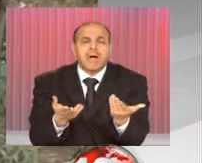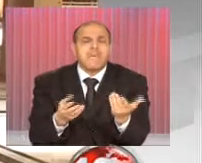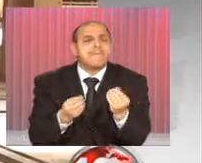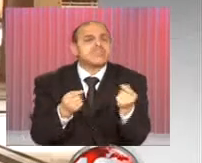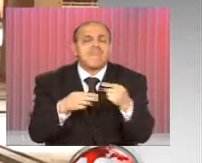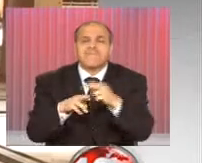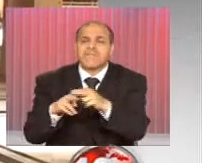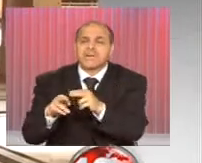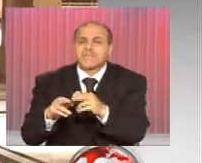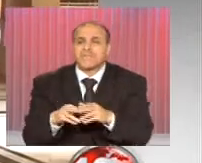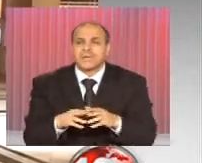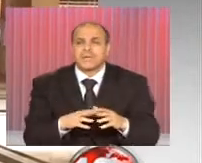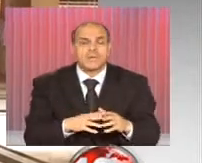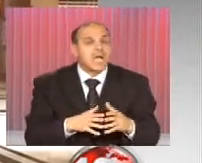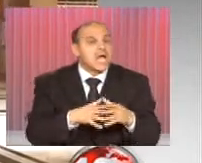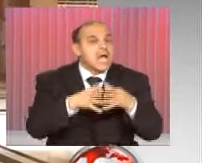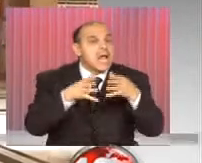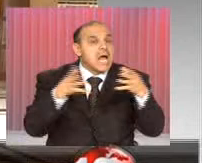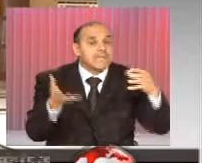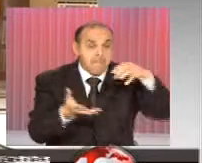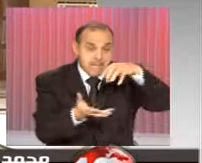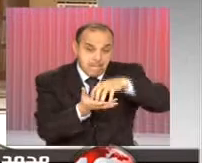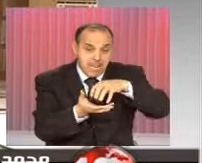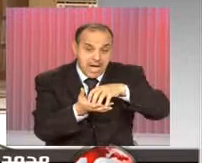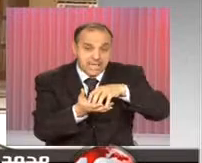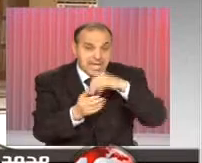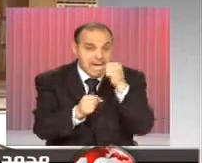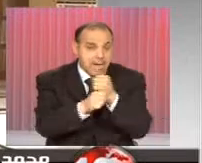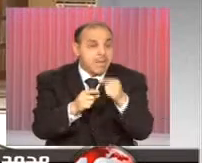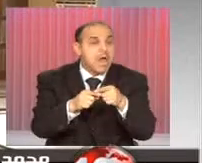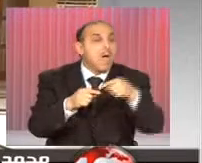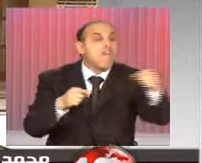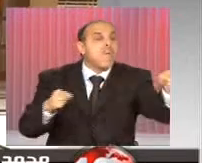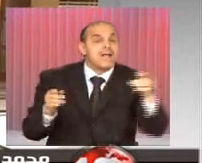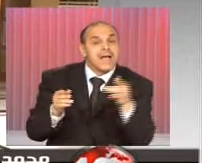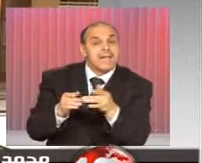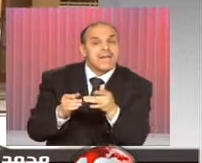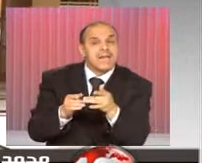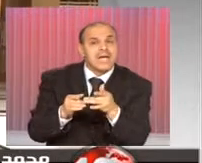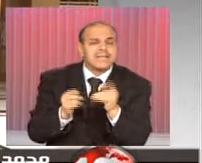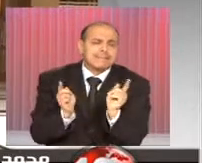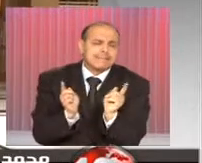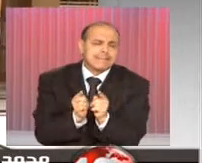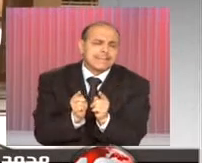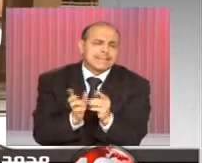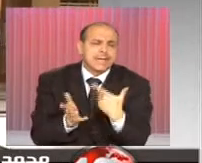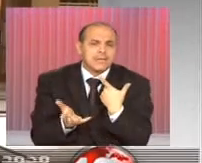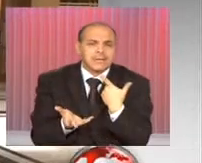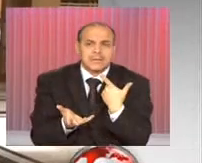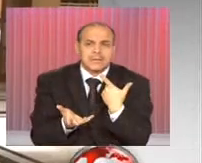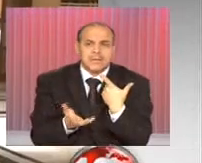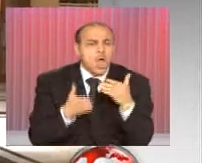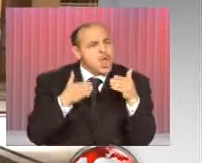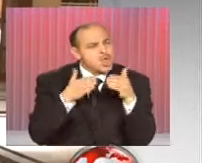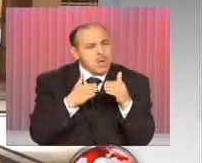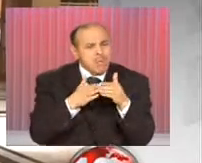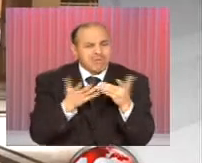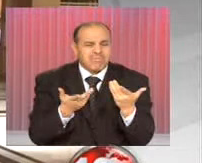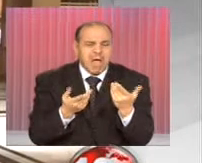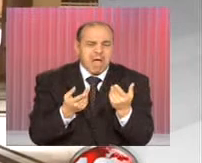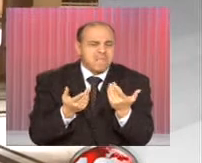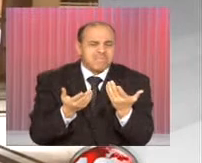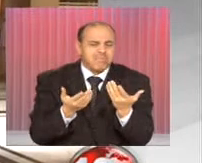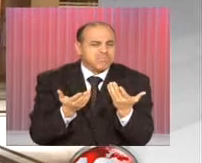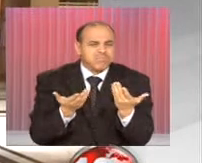برشا. الحجم نتاع المركز الاعمال عن بعد الحجم نتاعو صغير معناها ما يلبيش متطلبات